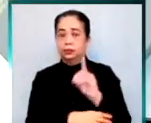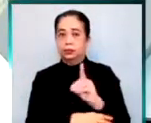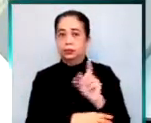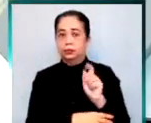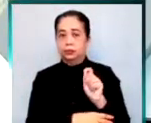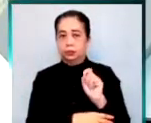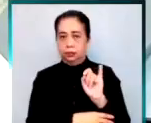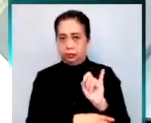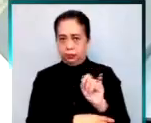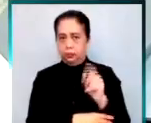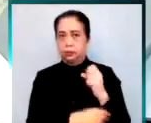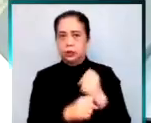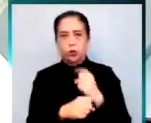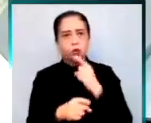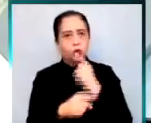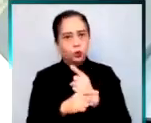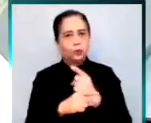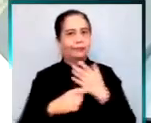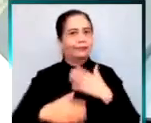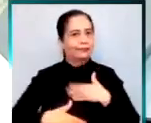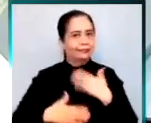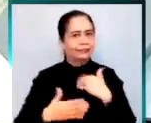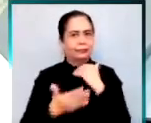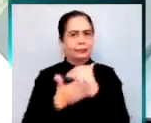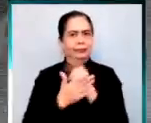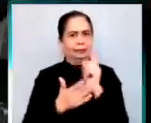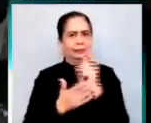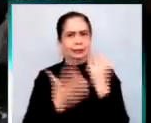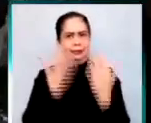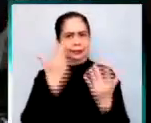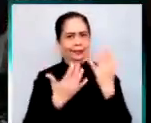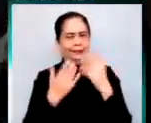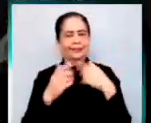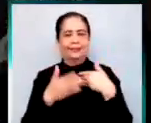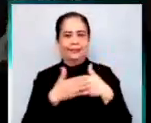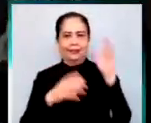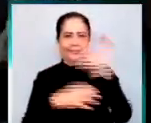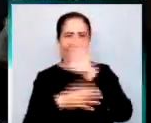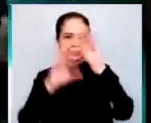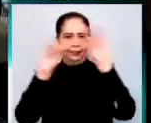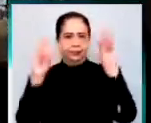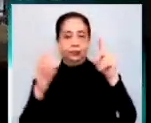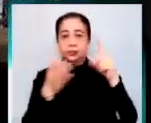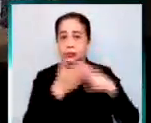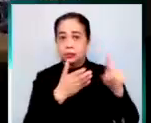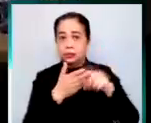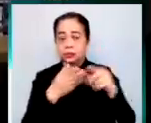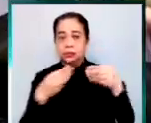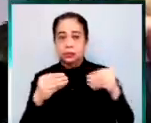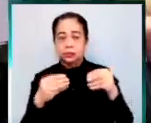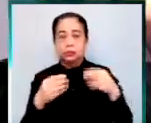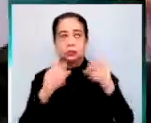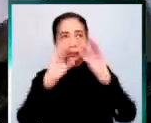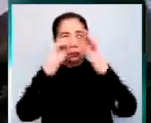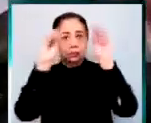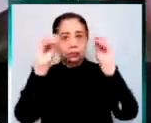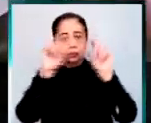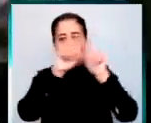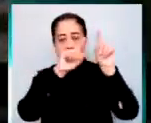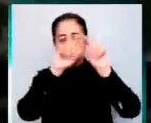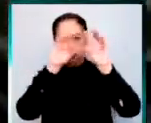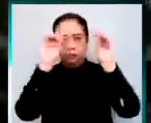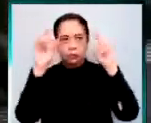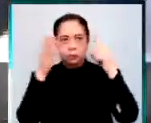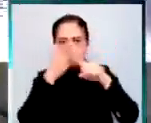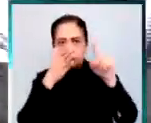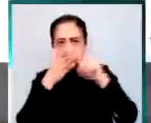para tiyaking merry at iwasunog sa Pasko. Sa pag-iinspeksyon nila sa ilang tindahan ng Christmas lights, masusing tiningnan ang